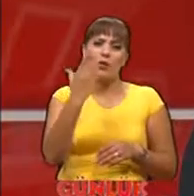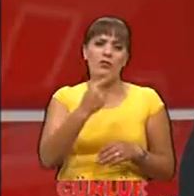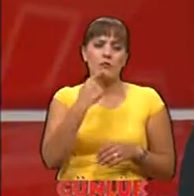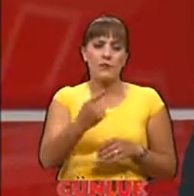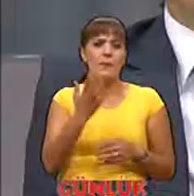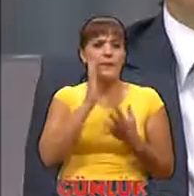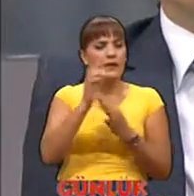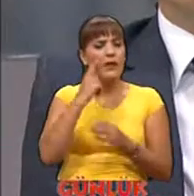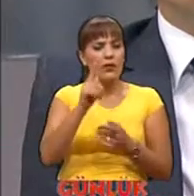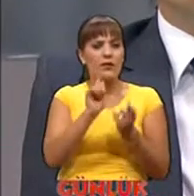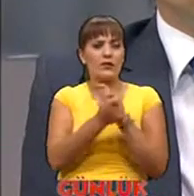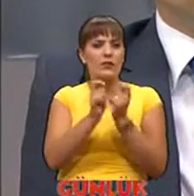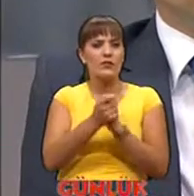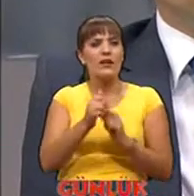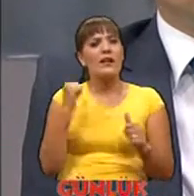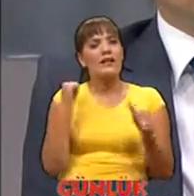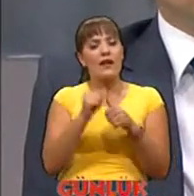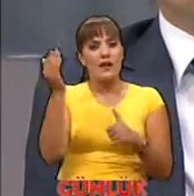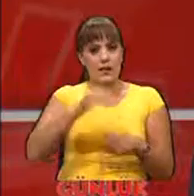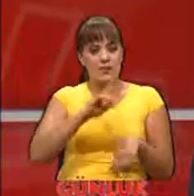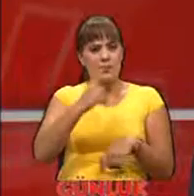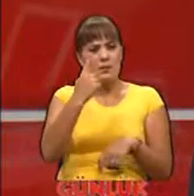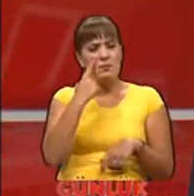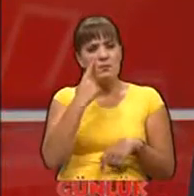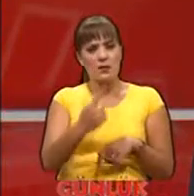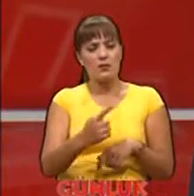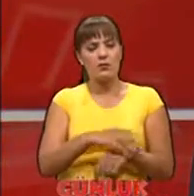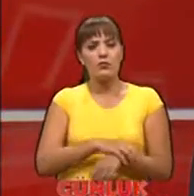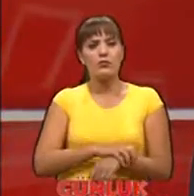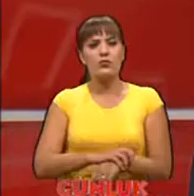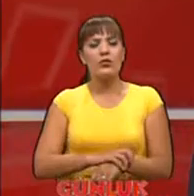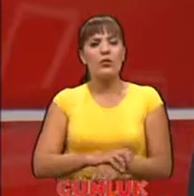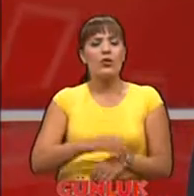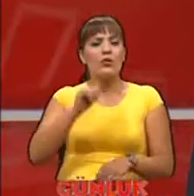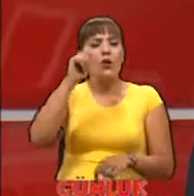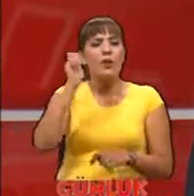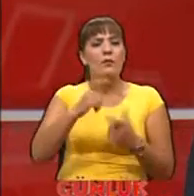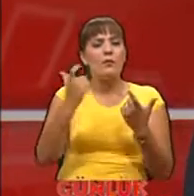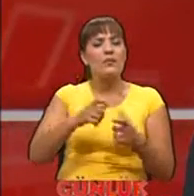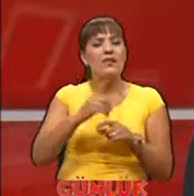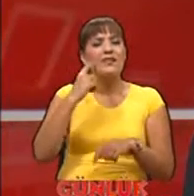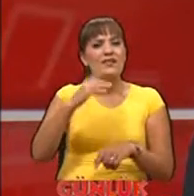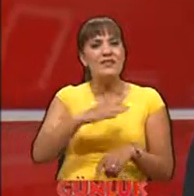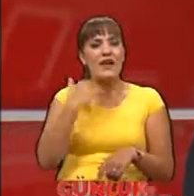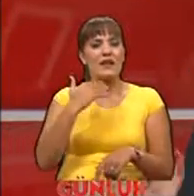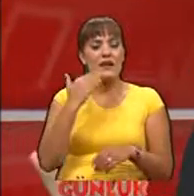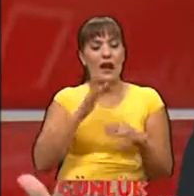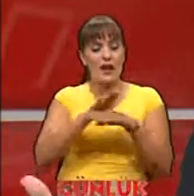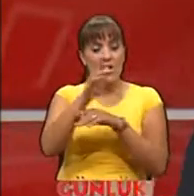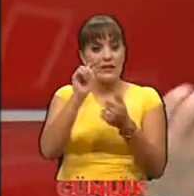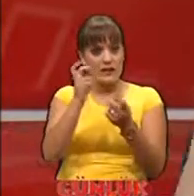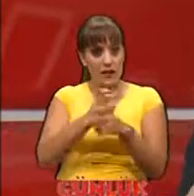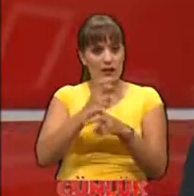değişiyor. Oluştu diyelim. Oluşabiliyor. Bir oluşabilir. Oluşabiliyor. Tekrar geldiğimizde bir bakıyorsunuz ki dolgu yaptığınız bölgede diş etlinin